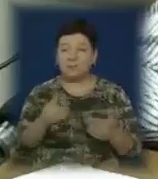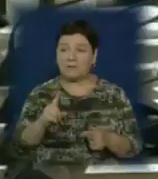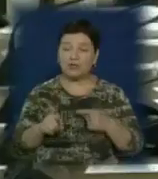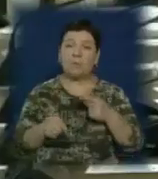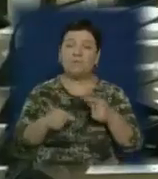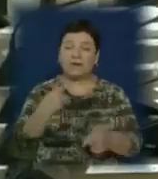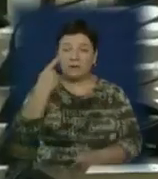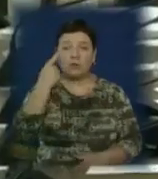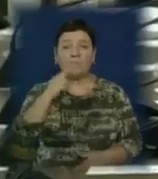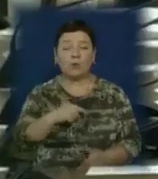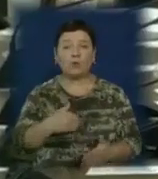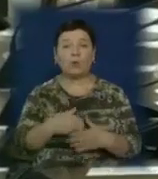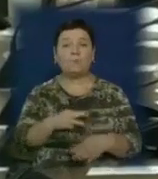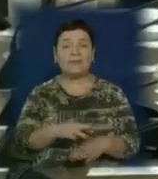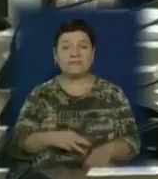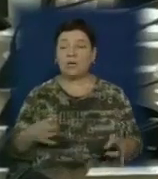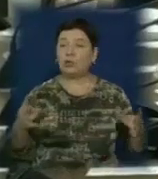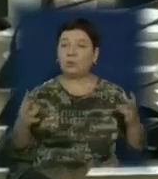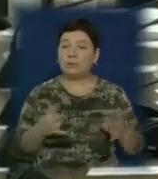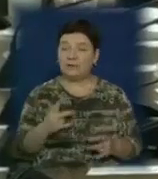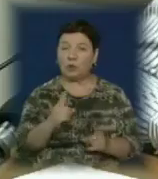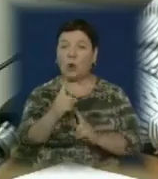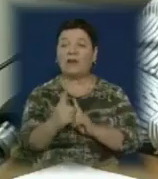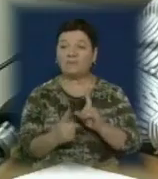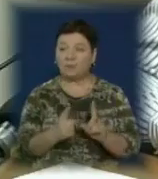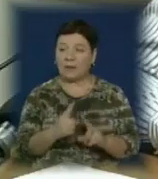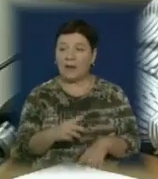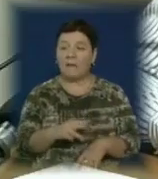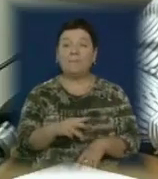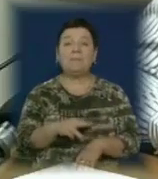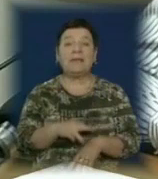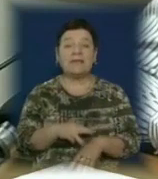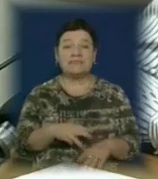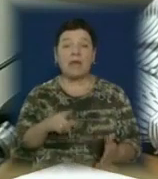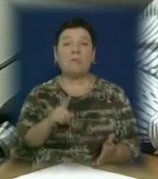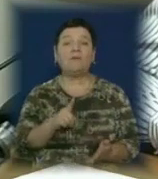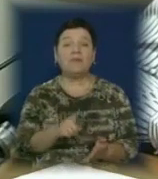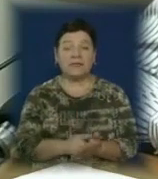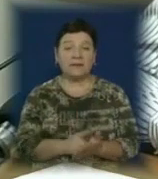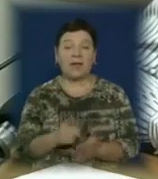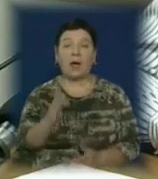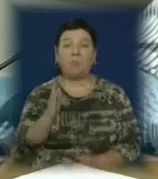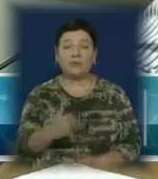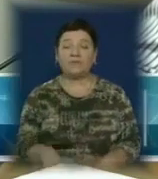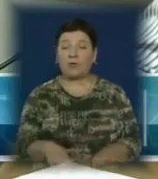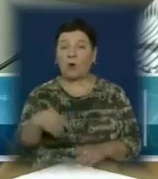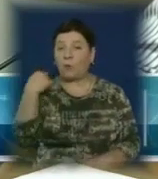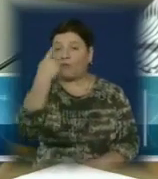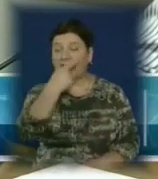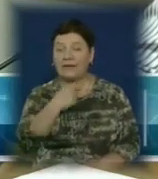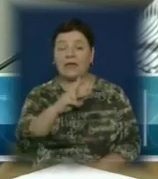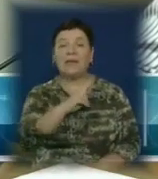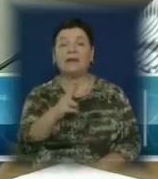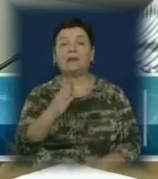повернути довіру до міліції, її необхідно реформувати. Міліція повинна бути реформована. В такому виді, як вона зараз